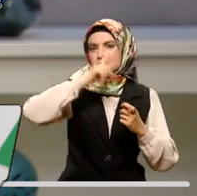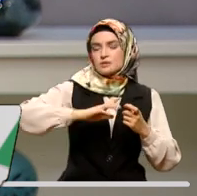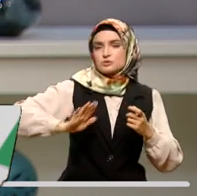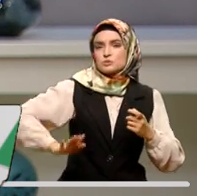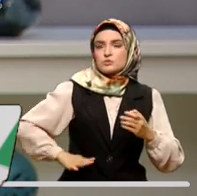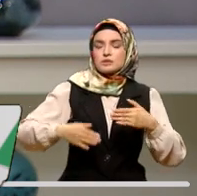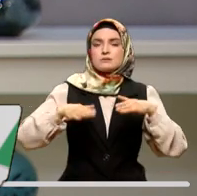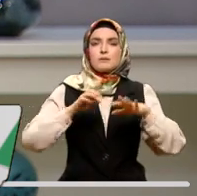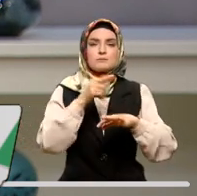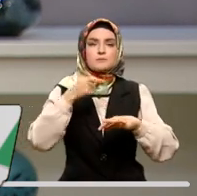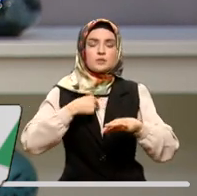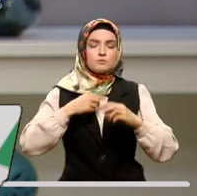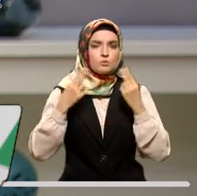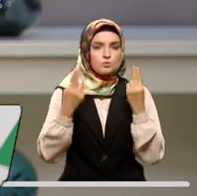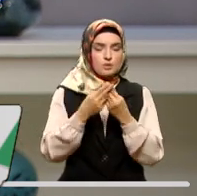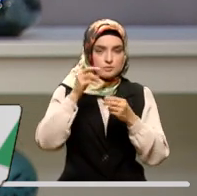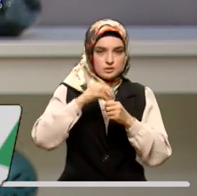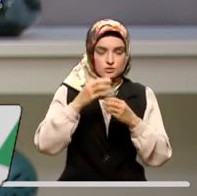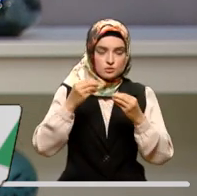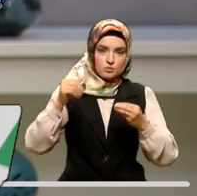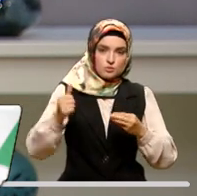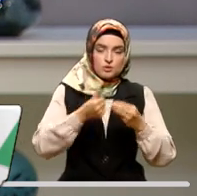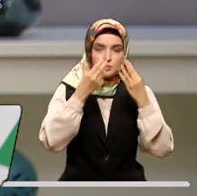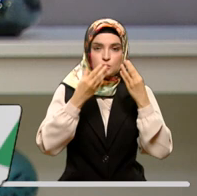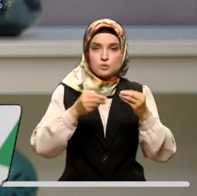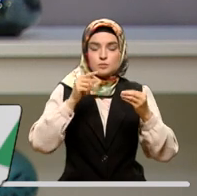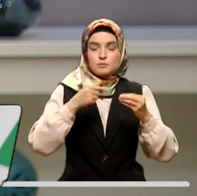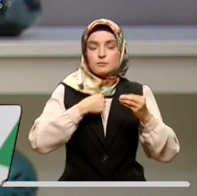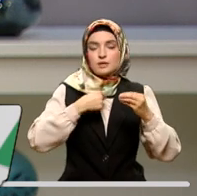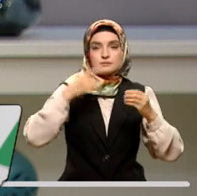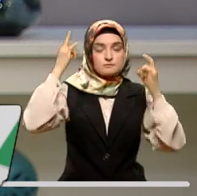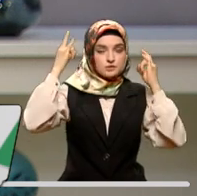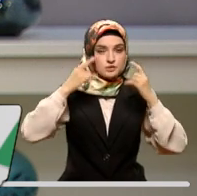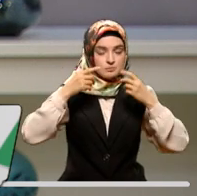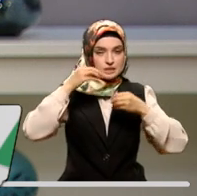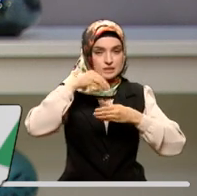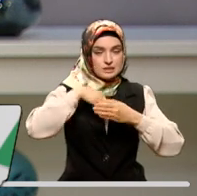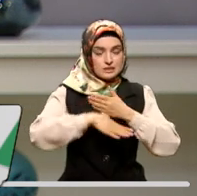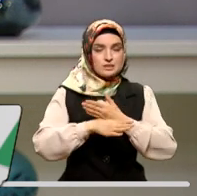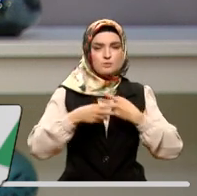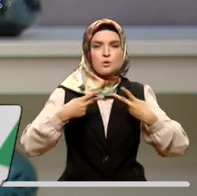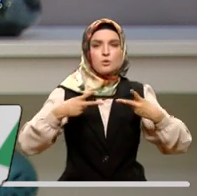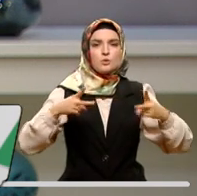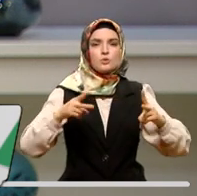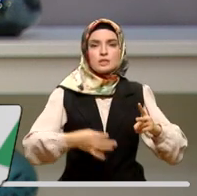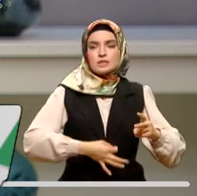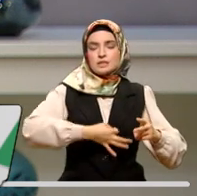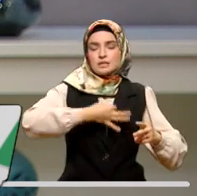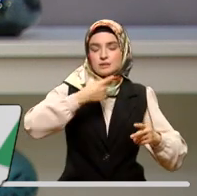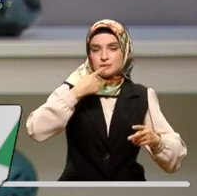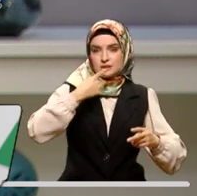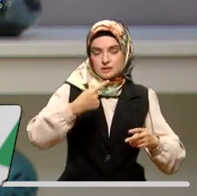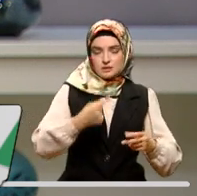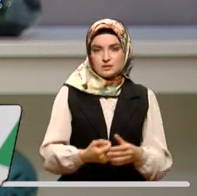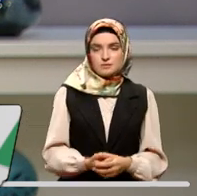değil, bizim de dünyamızdaki yeri, önemi. Örneğin ben girdiğimde camiye özgür hissetmek isterim dediniz. Hatta en özgür hissettiğim yerdir